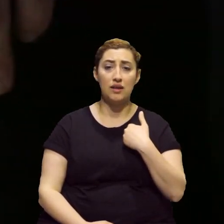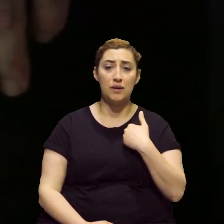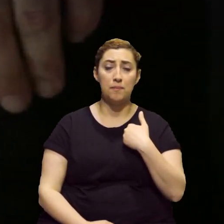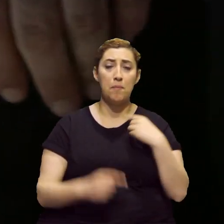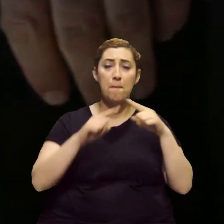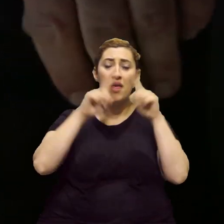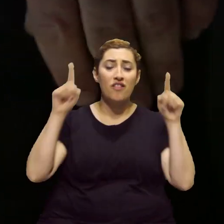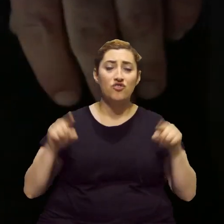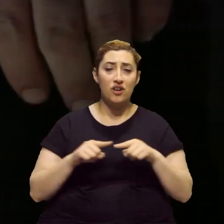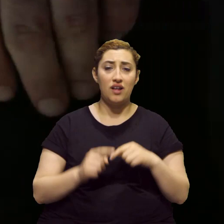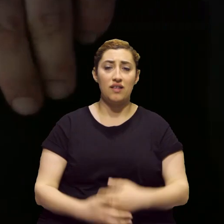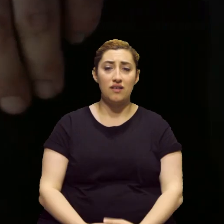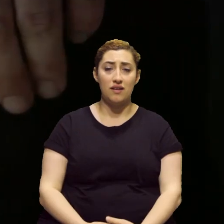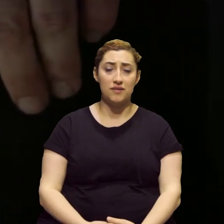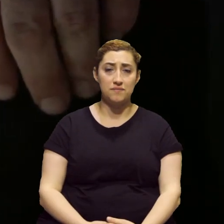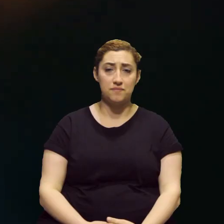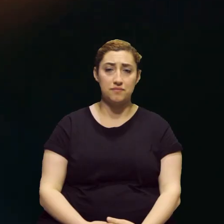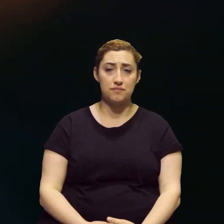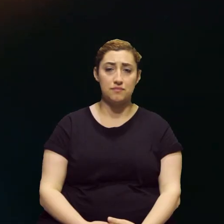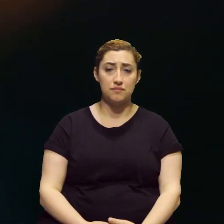baktım pencereye.